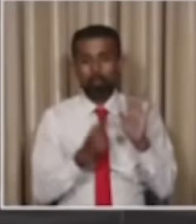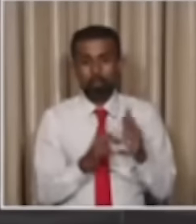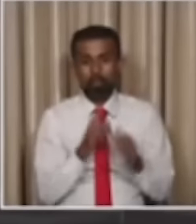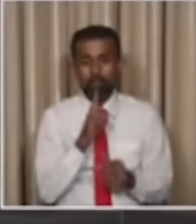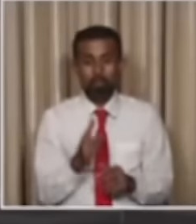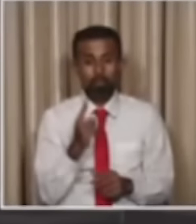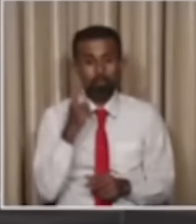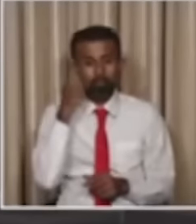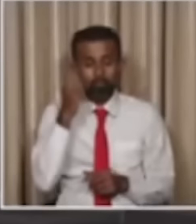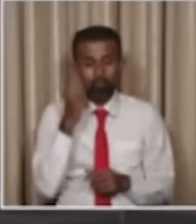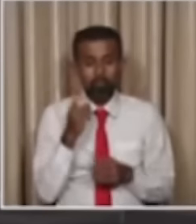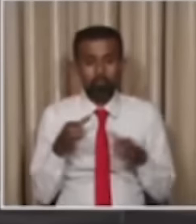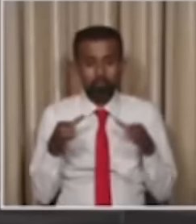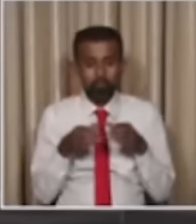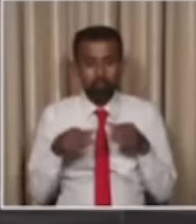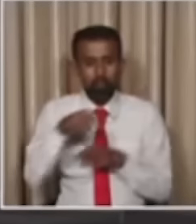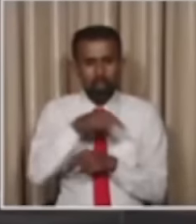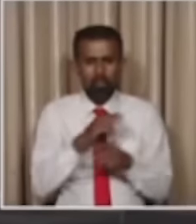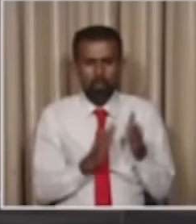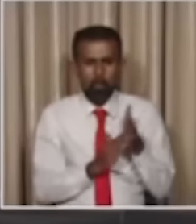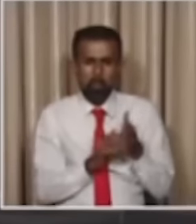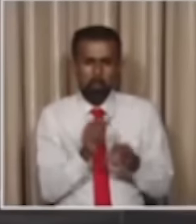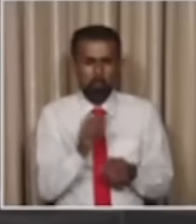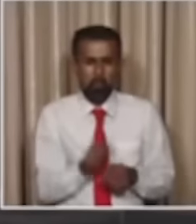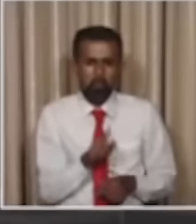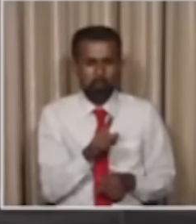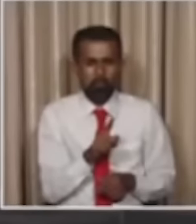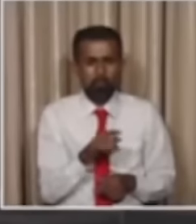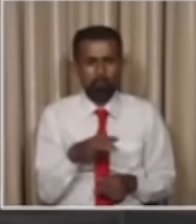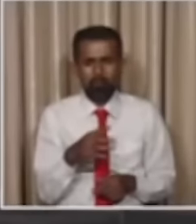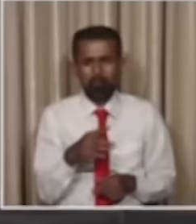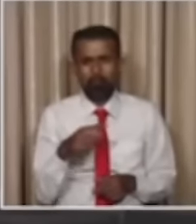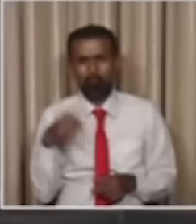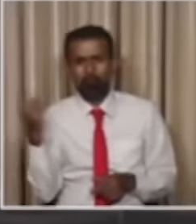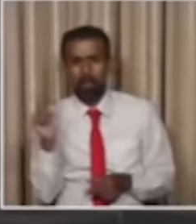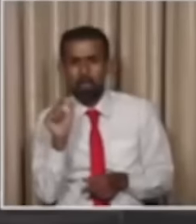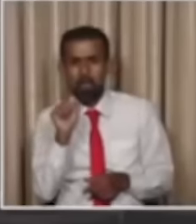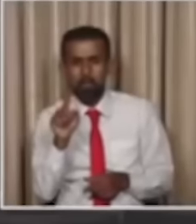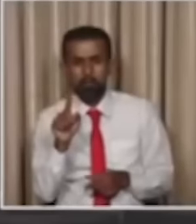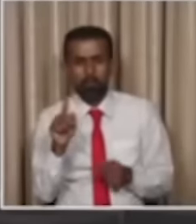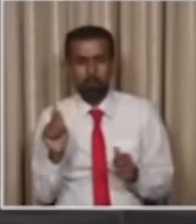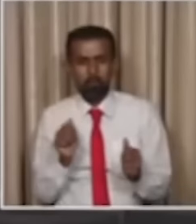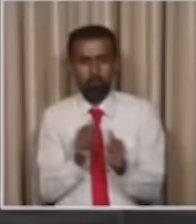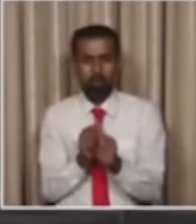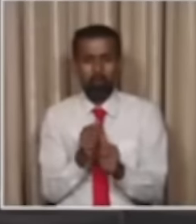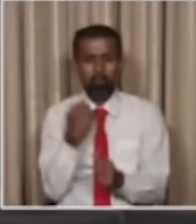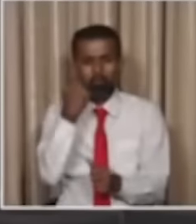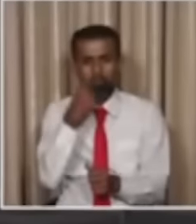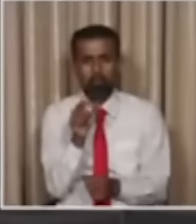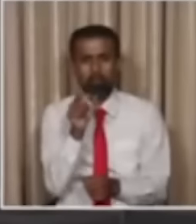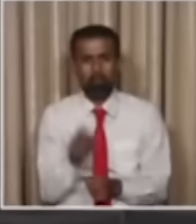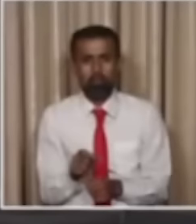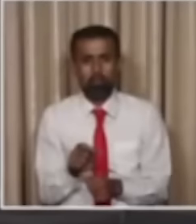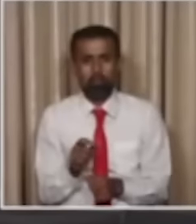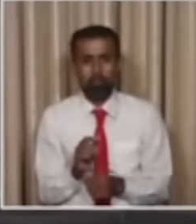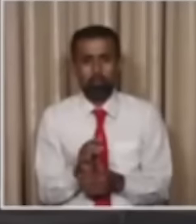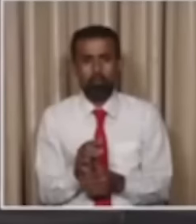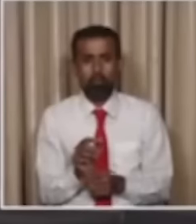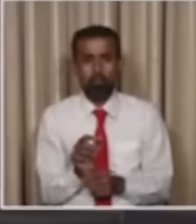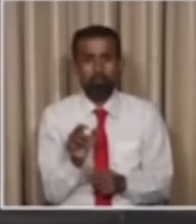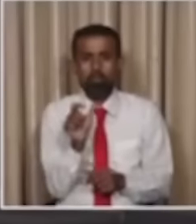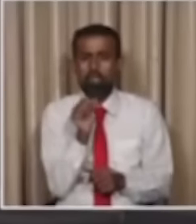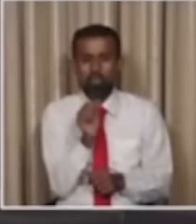බුද්ධ්‍යංශ වල කවුරු හරි හෝ වෙනත් නමකින් පෙනී හිට පුද්ගලයෙක්. අබුහින්ද කියලා පුද්ගලයෙක්